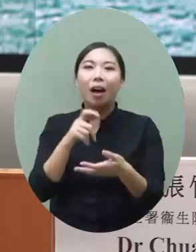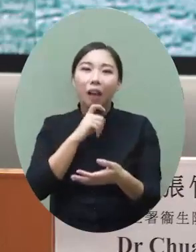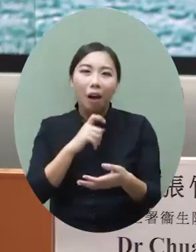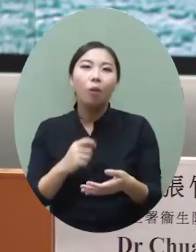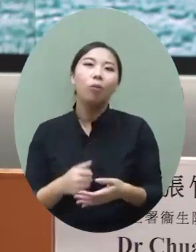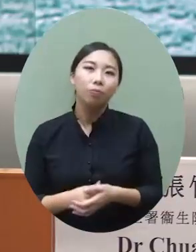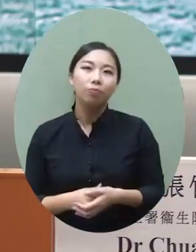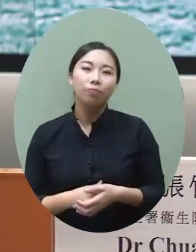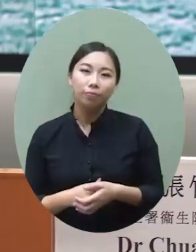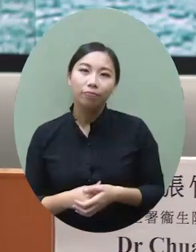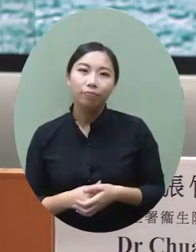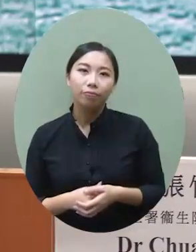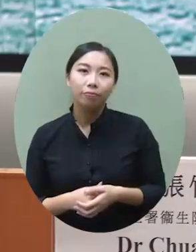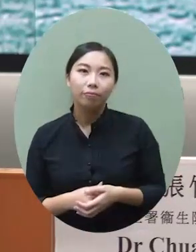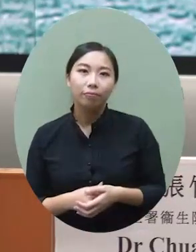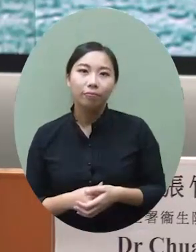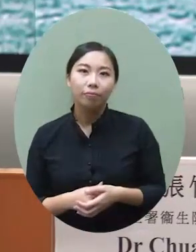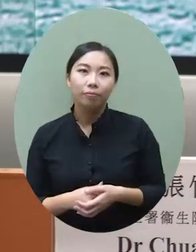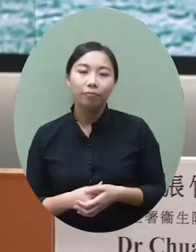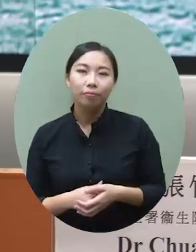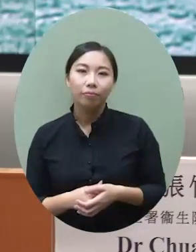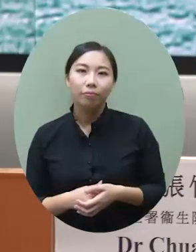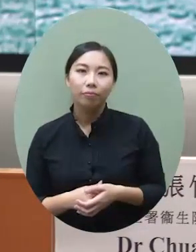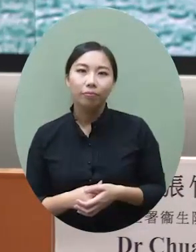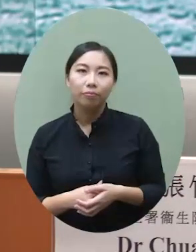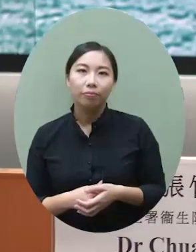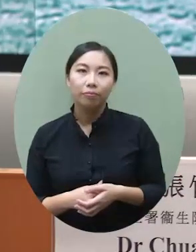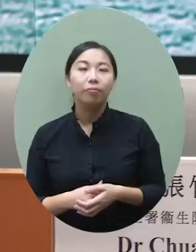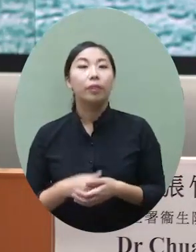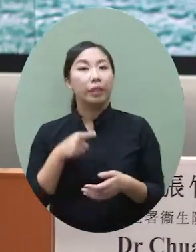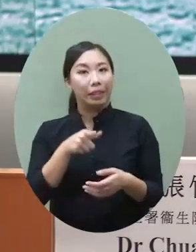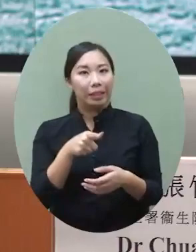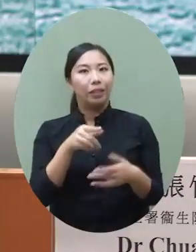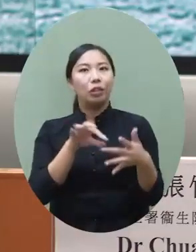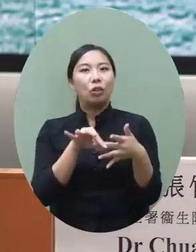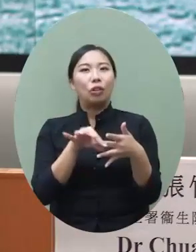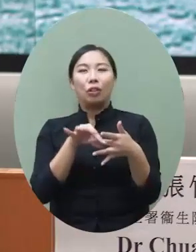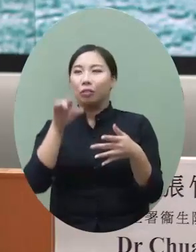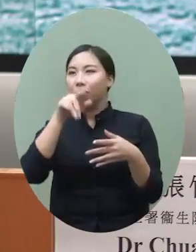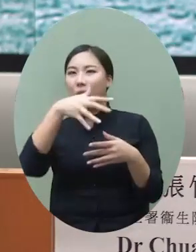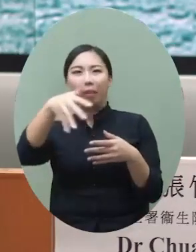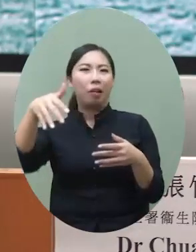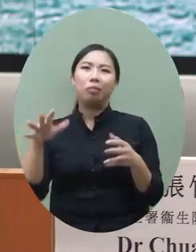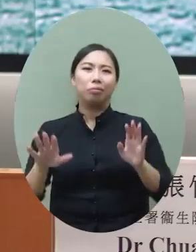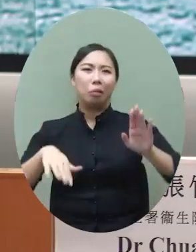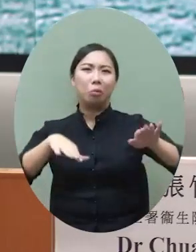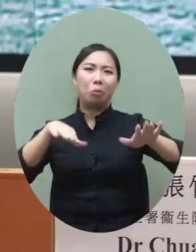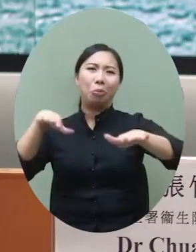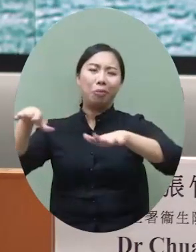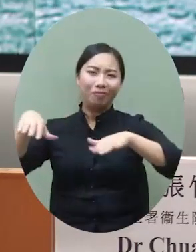以呢個都係同其他嗰啲院舍差唔多啦。咁係即係如果